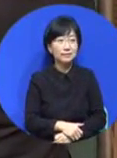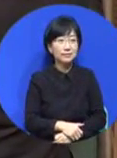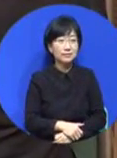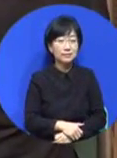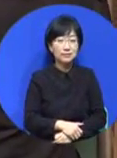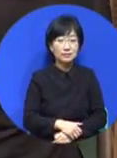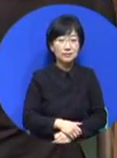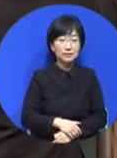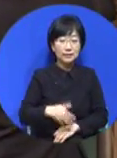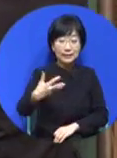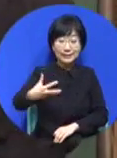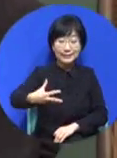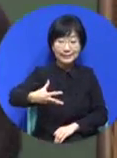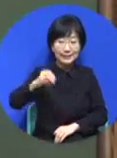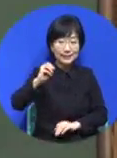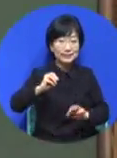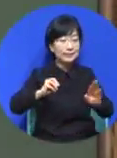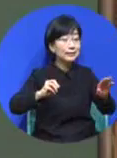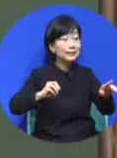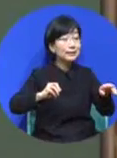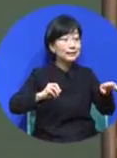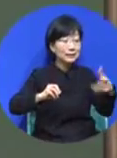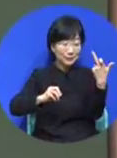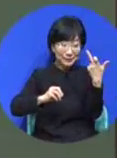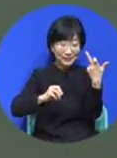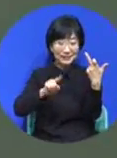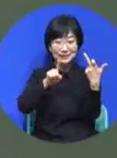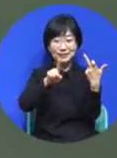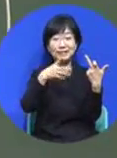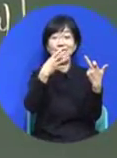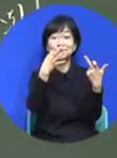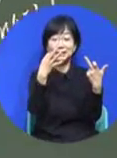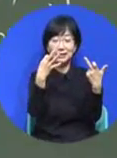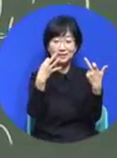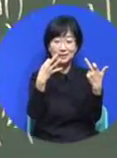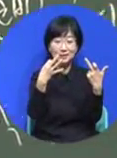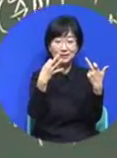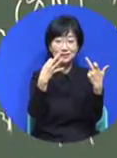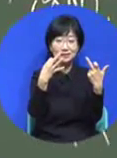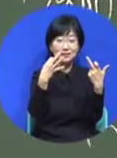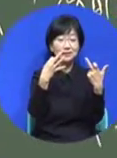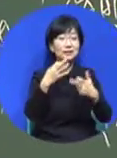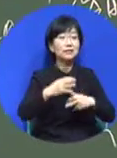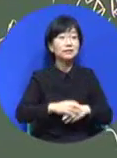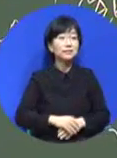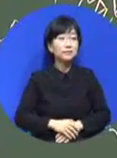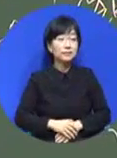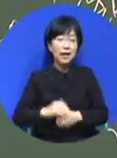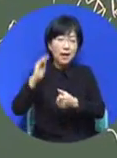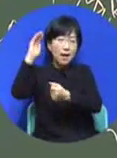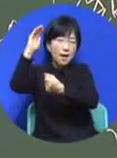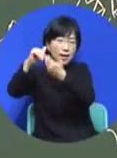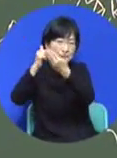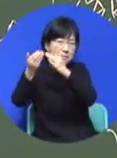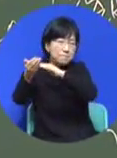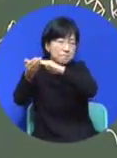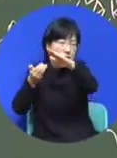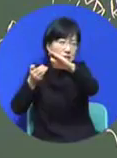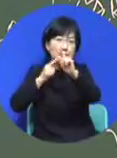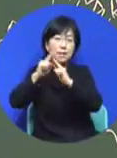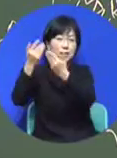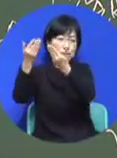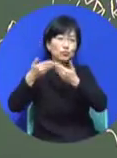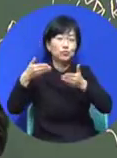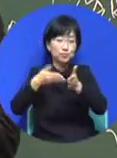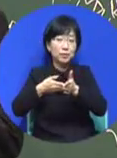창세기 17장 1절에서 14절. Genesis 17, 1 to 14. 하나님이 미리 말씀하셨어요. God already